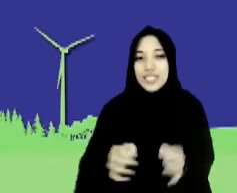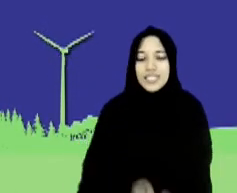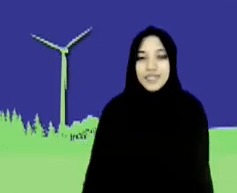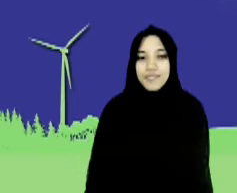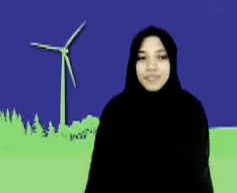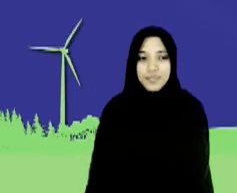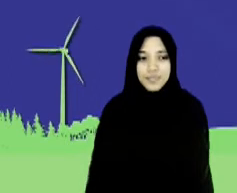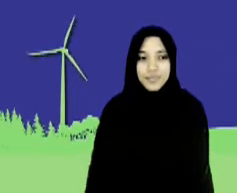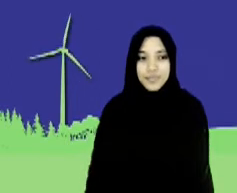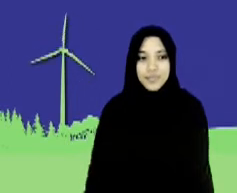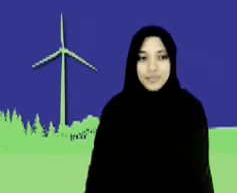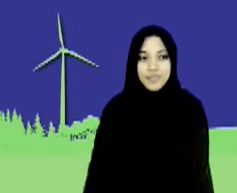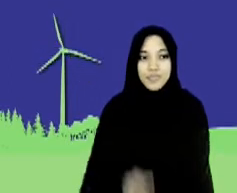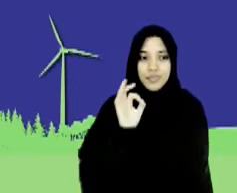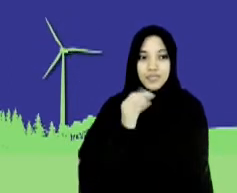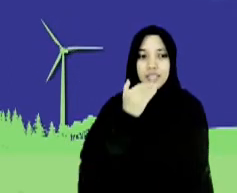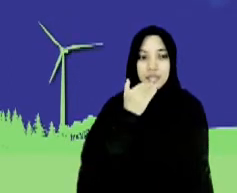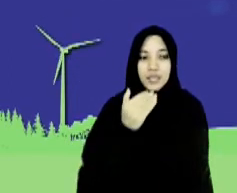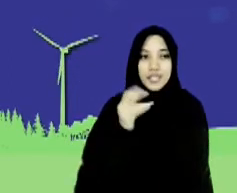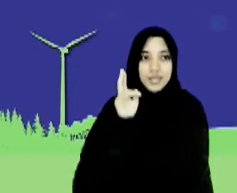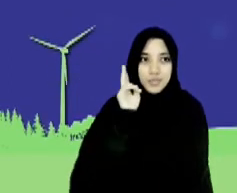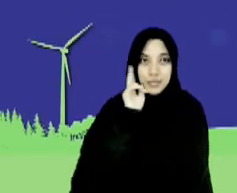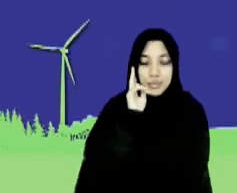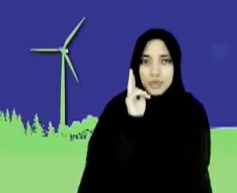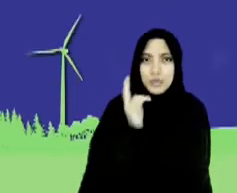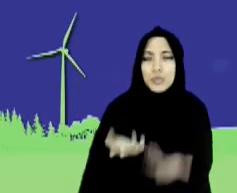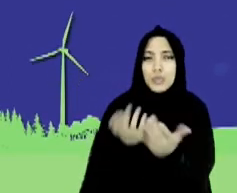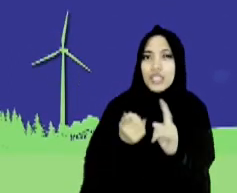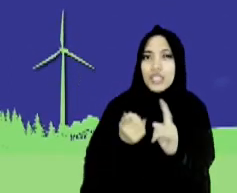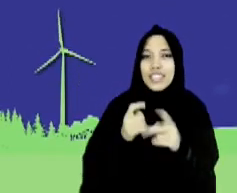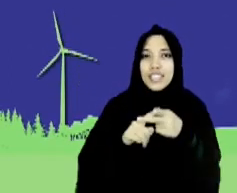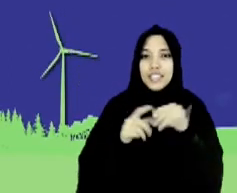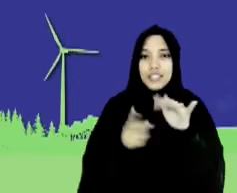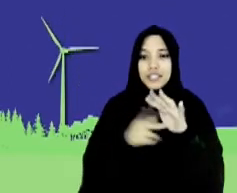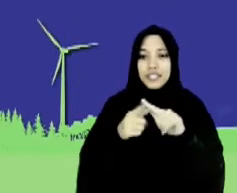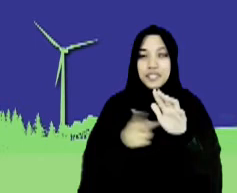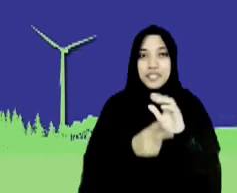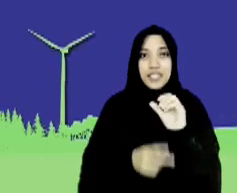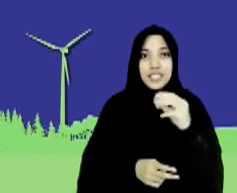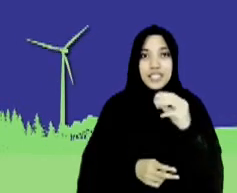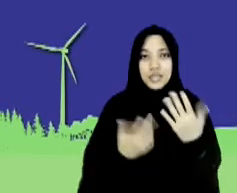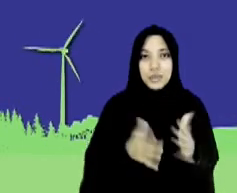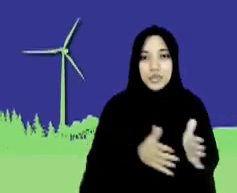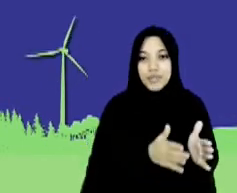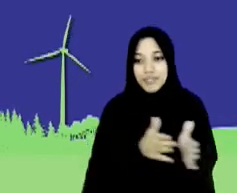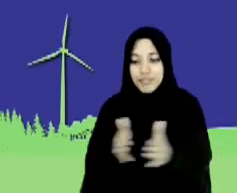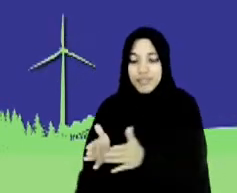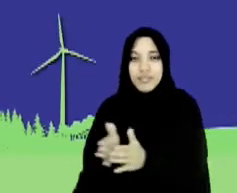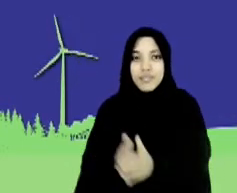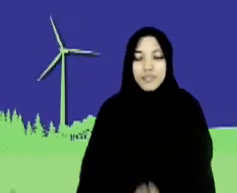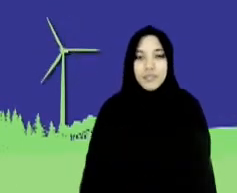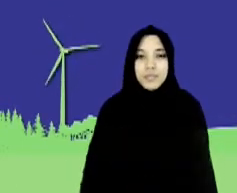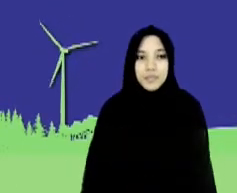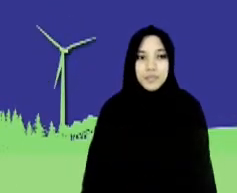Oke Bu terima kasih banyak Bu mungkin eh dari sektor Finance kita bergerak ke sektor yang real ya yang disebutkan oleh